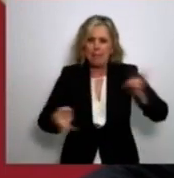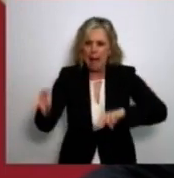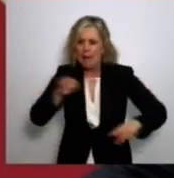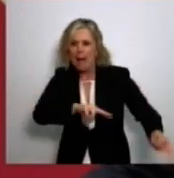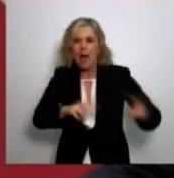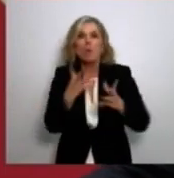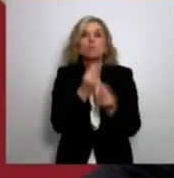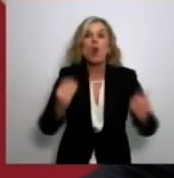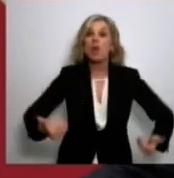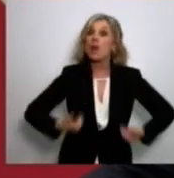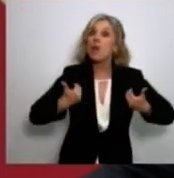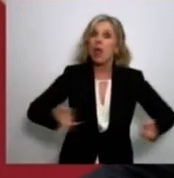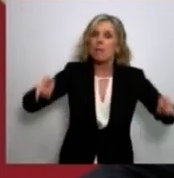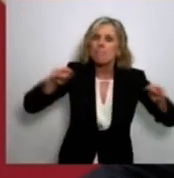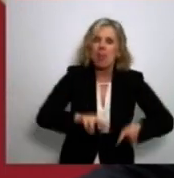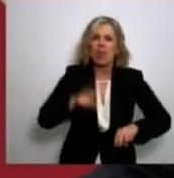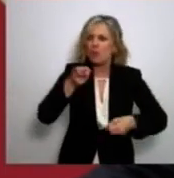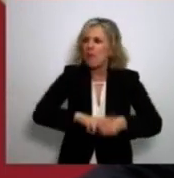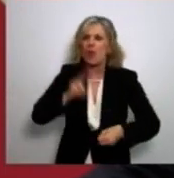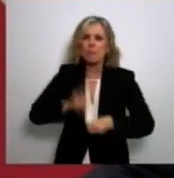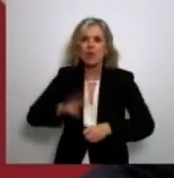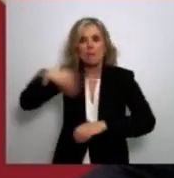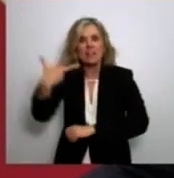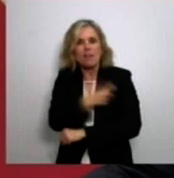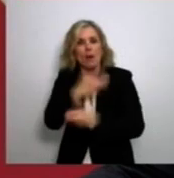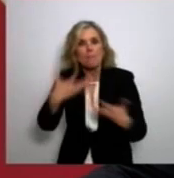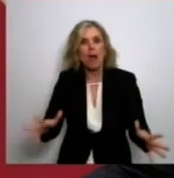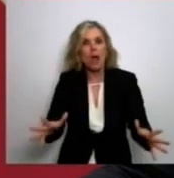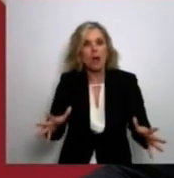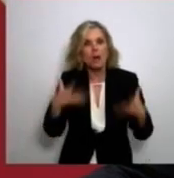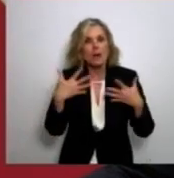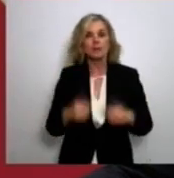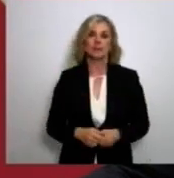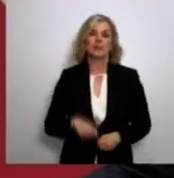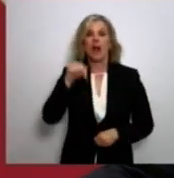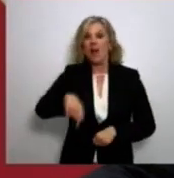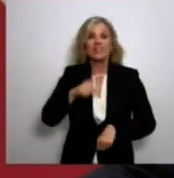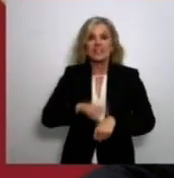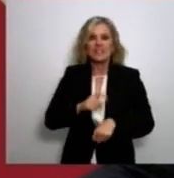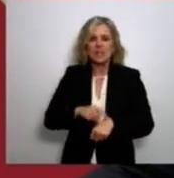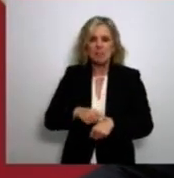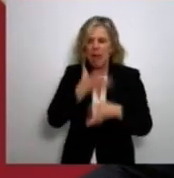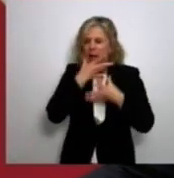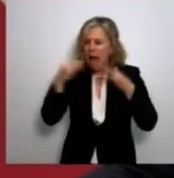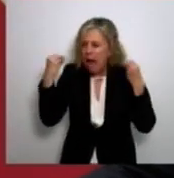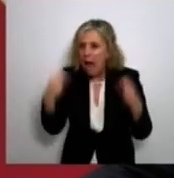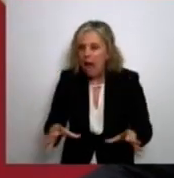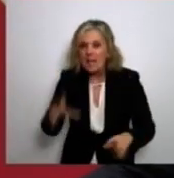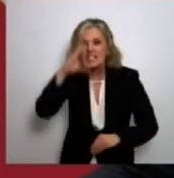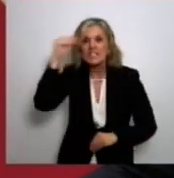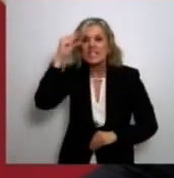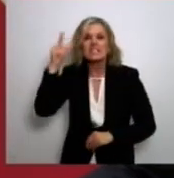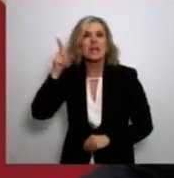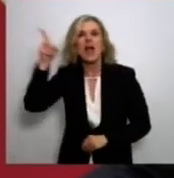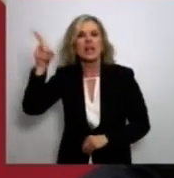εμβολιασμό. Να ξεχάσουμε το εξελισσόμενο έσχος αυτή τη στιγμή στις Σέρες.